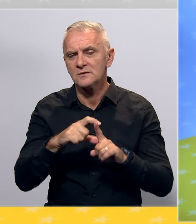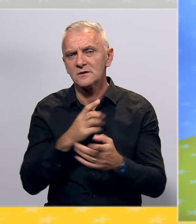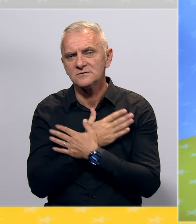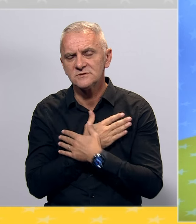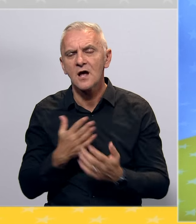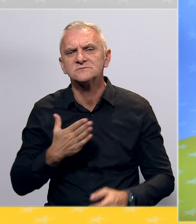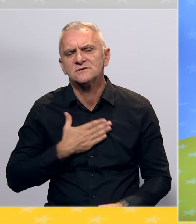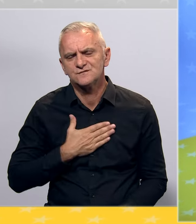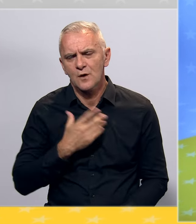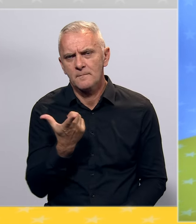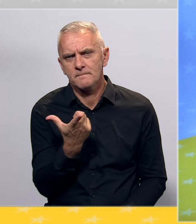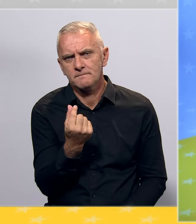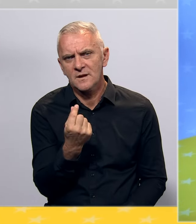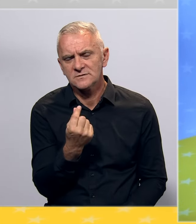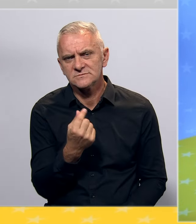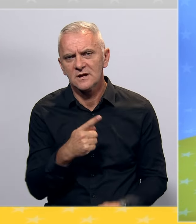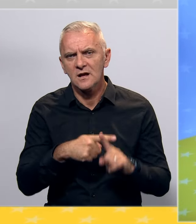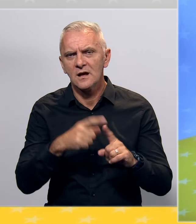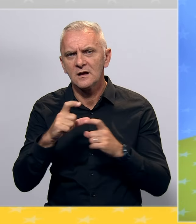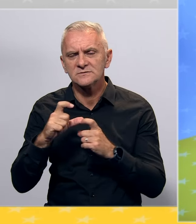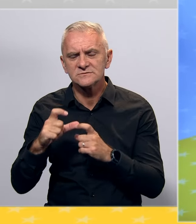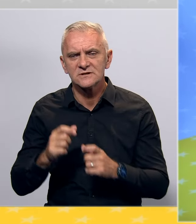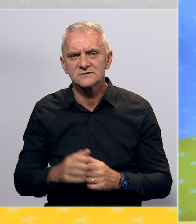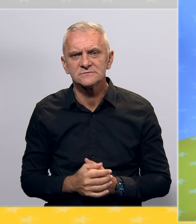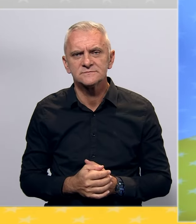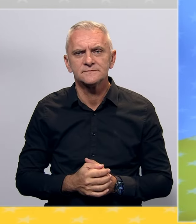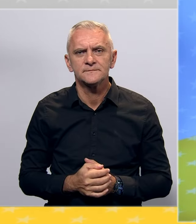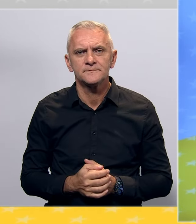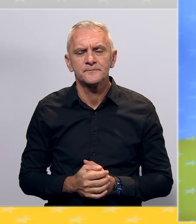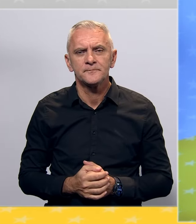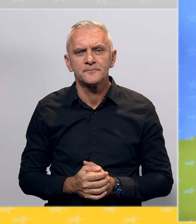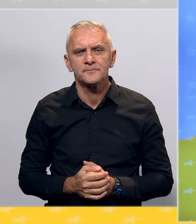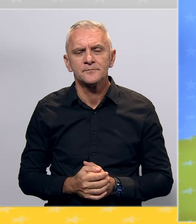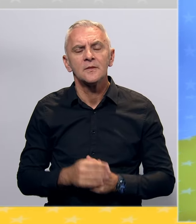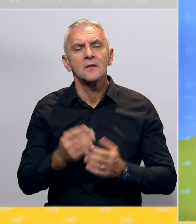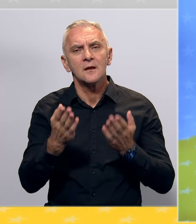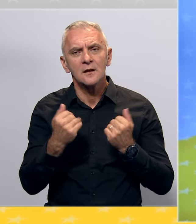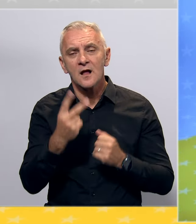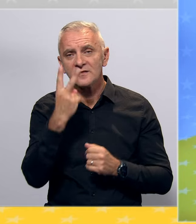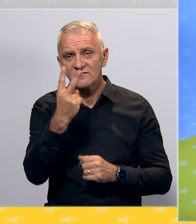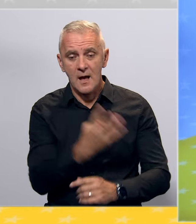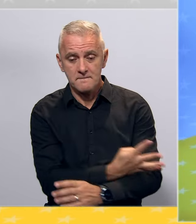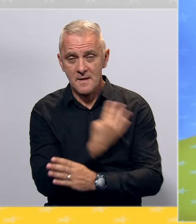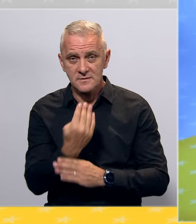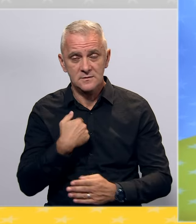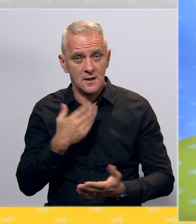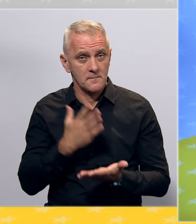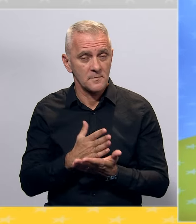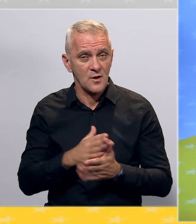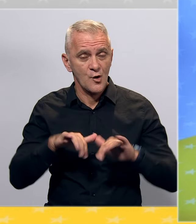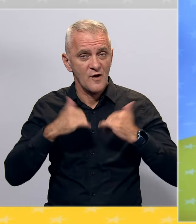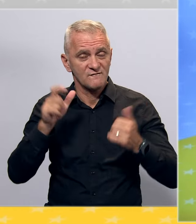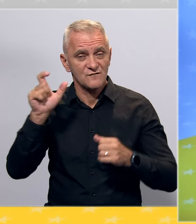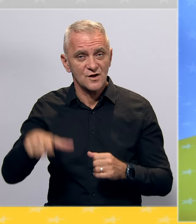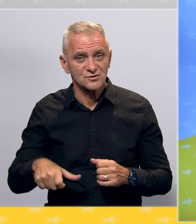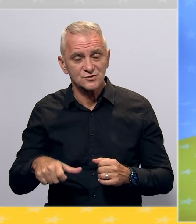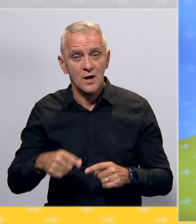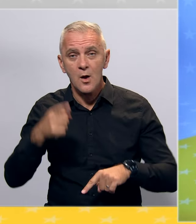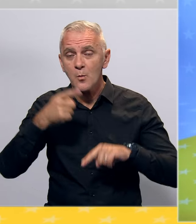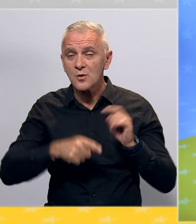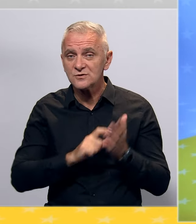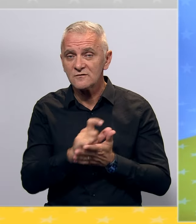partnerima HSS-om, Stjepana Radića i HKDU-om Bosne i Hercegovine. Inače, dva mandata sam proveo kao vijećnik u vijeću, a posljednje